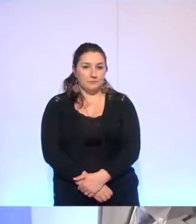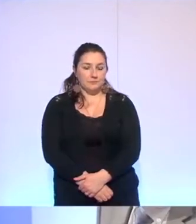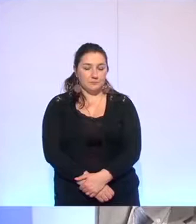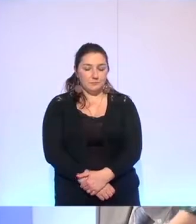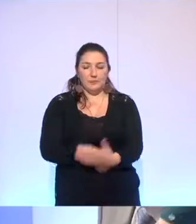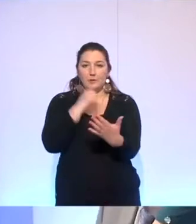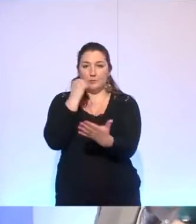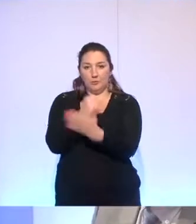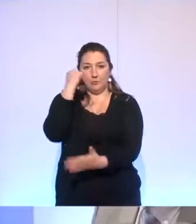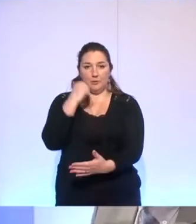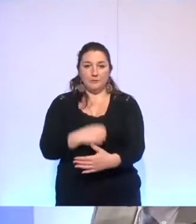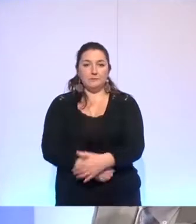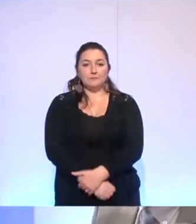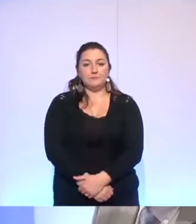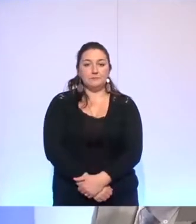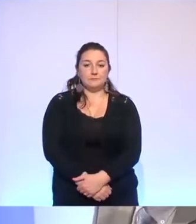Pour.